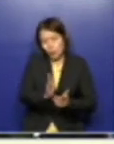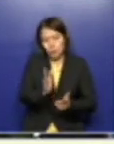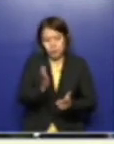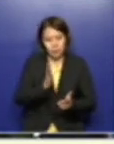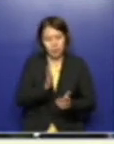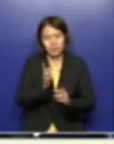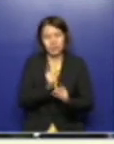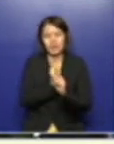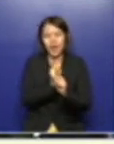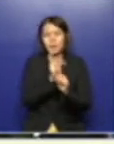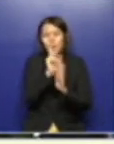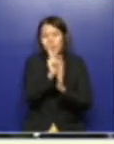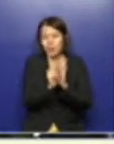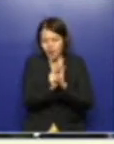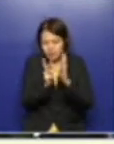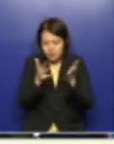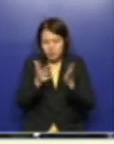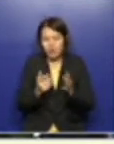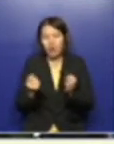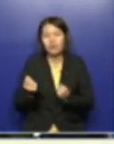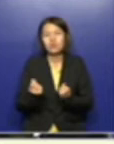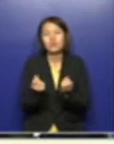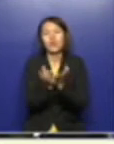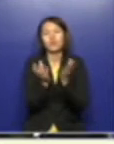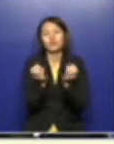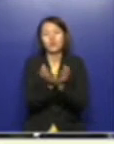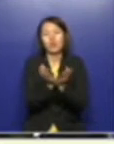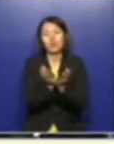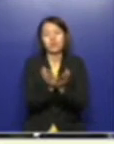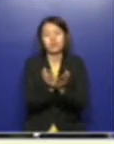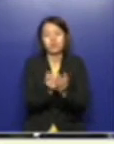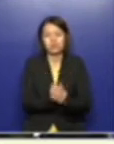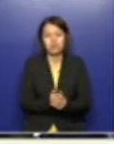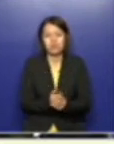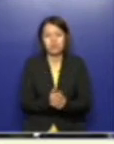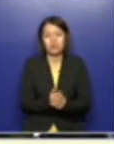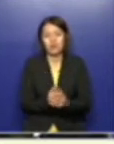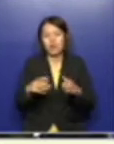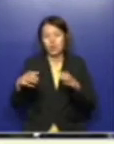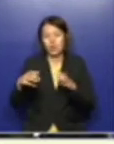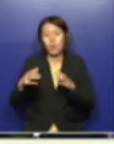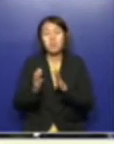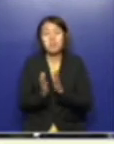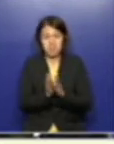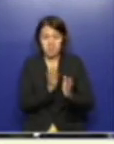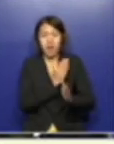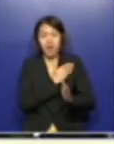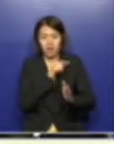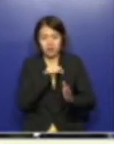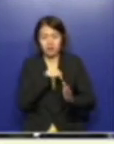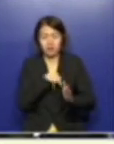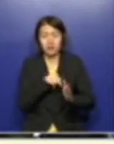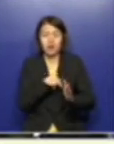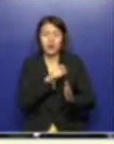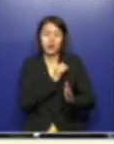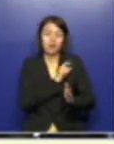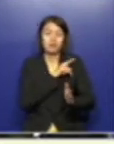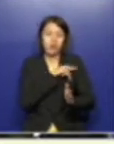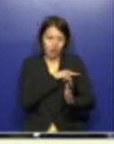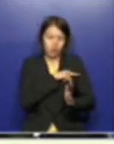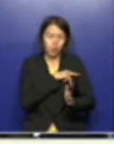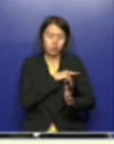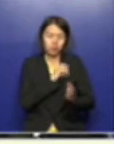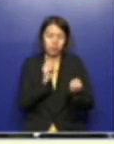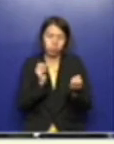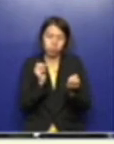ของกฎหมายอาจส่งผลกระทบต่อความเสียหายต่อคณะสงฆ์และพระพุทธศาสนาอย่างใหญ่หลว